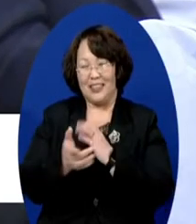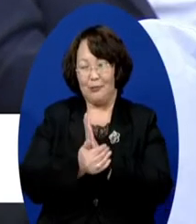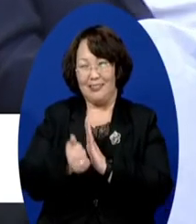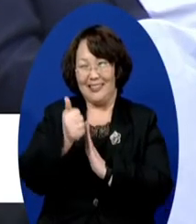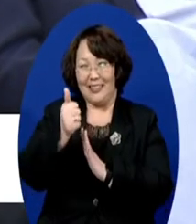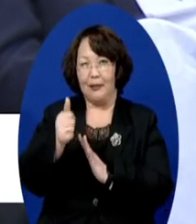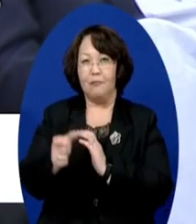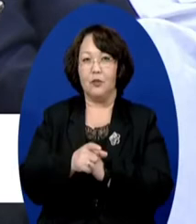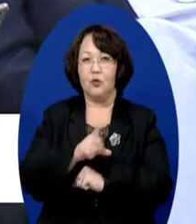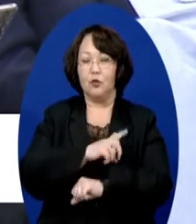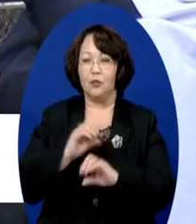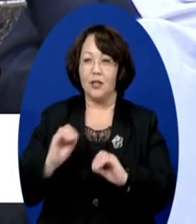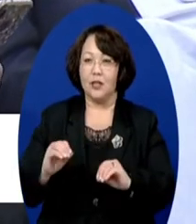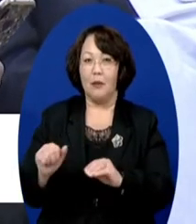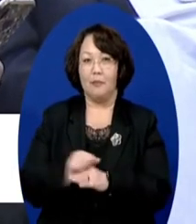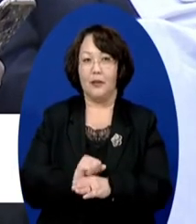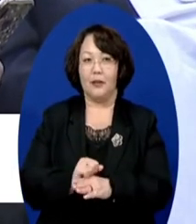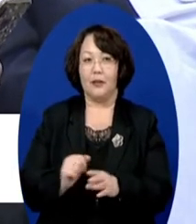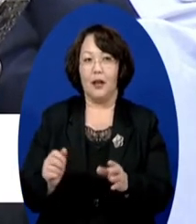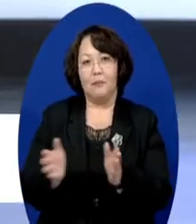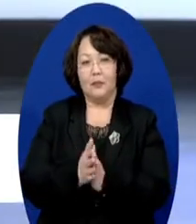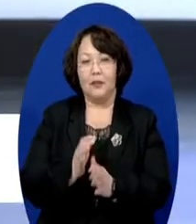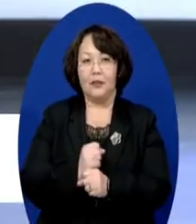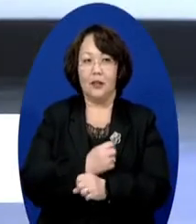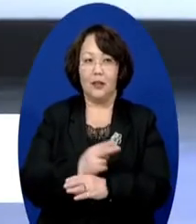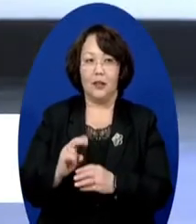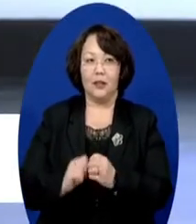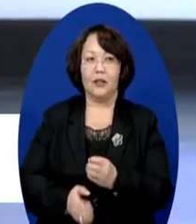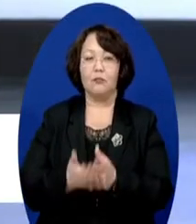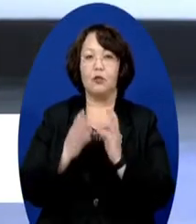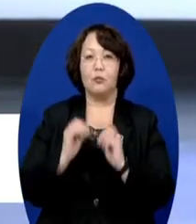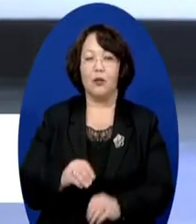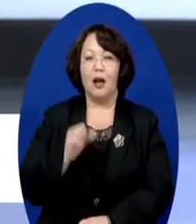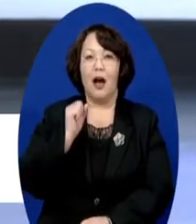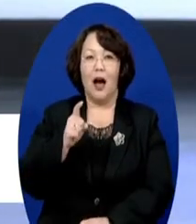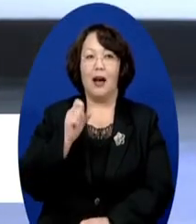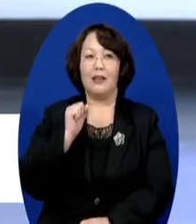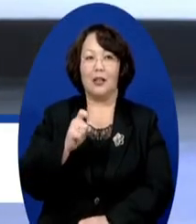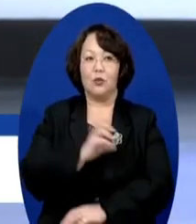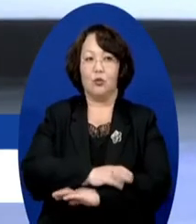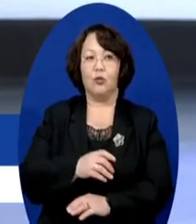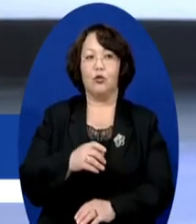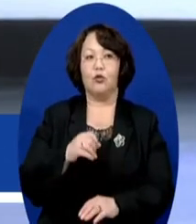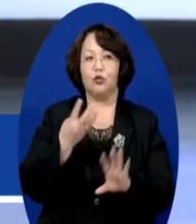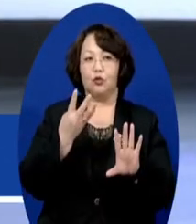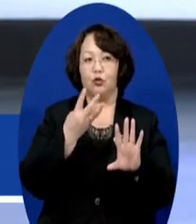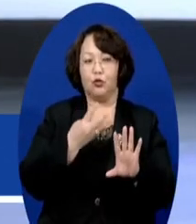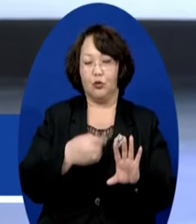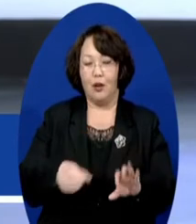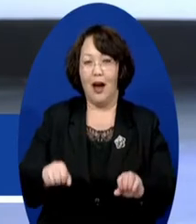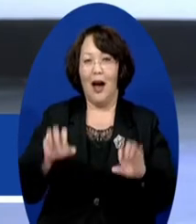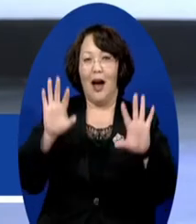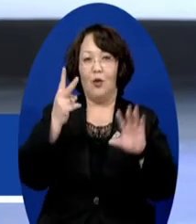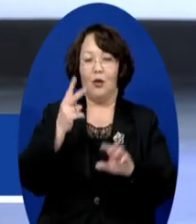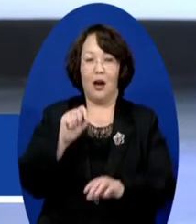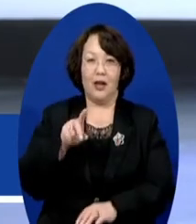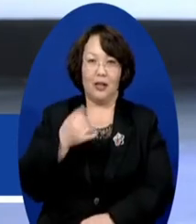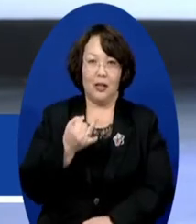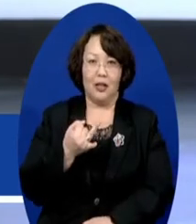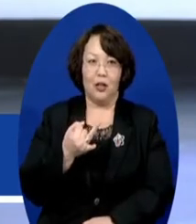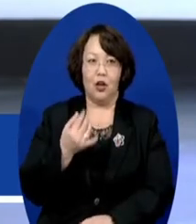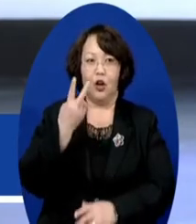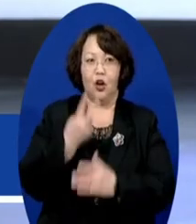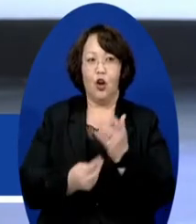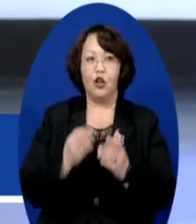мэрэгжилтэн бэлтгэхэд хамтрахаар болж байна. Ахлах сургуулийн төрөлцсөн сургууль 9-р ангиас 12-р ангийн төрөлцсөн сургууль нь магадгүй